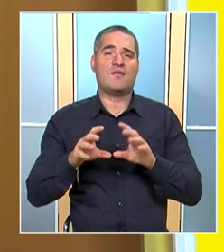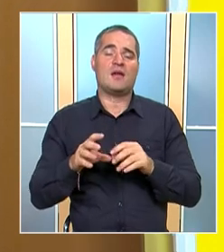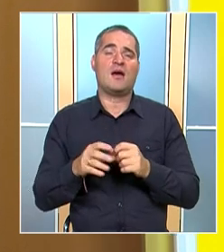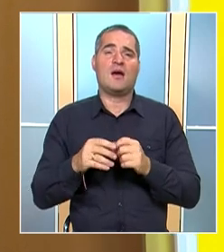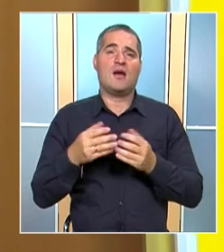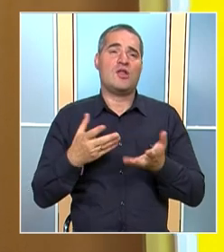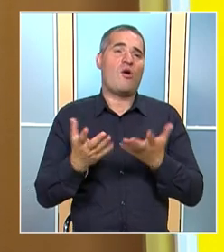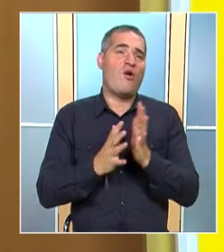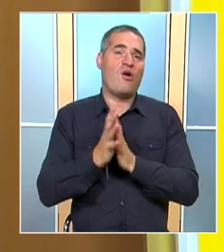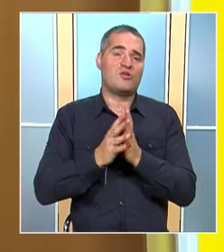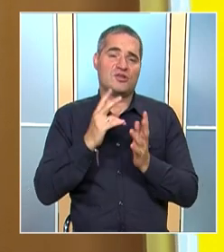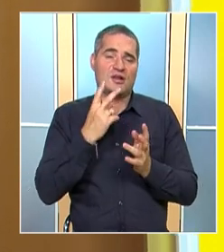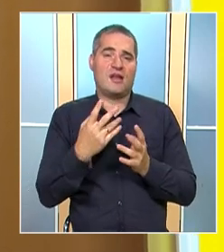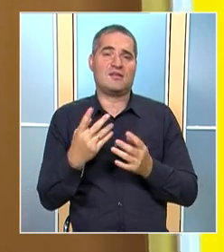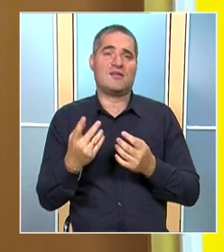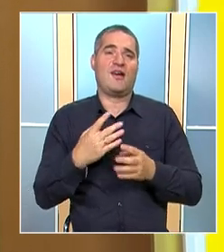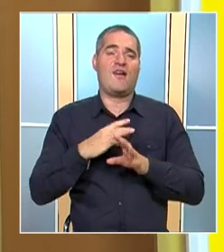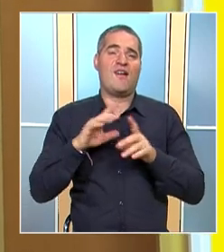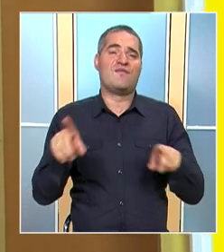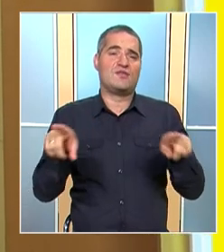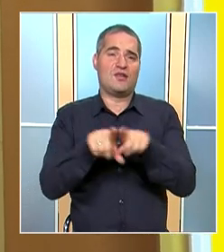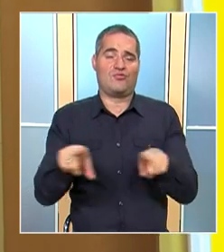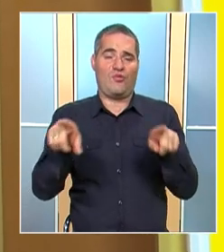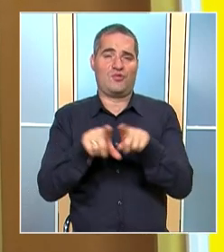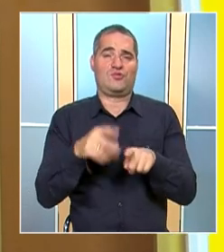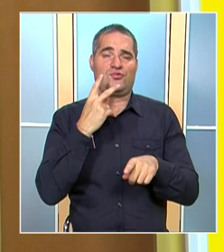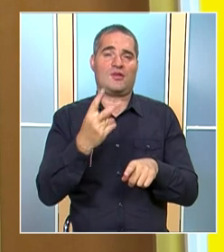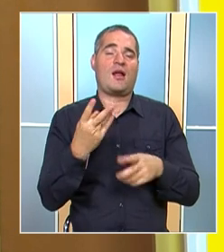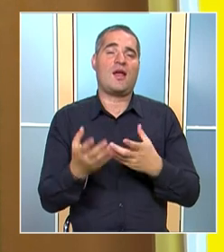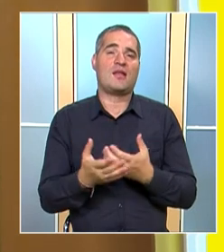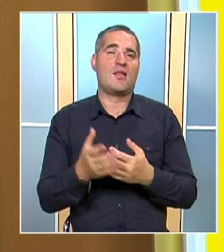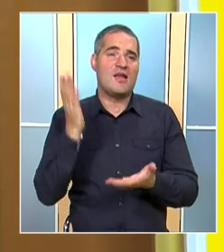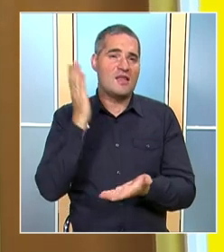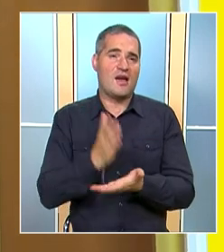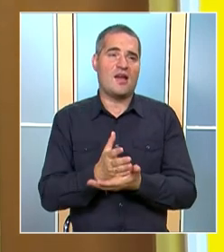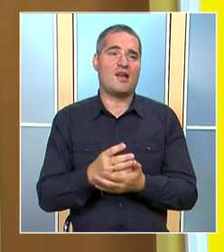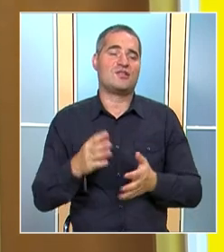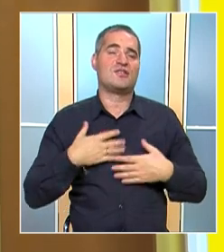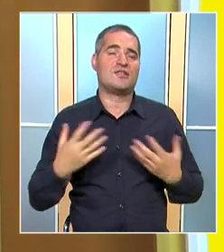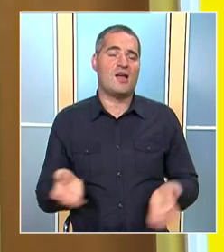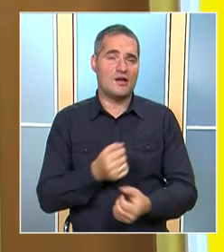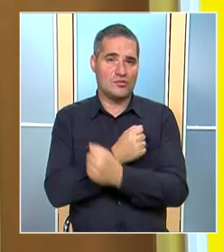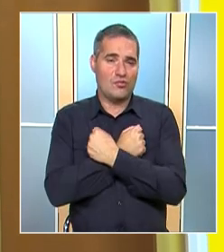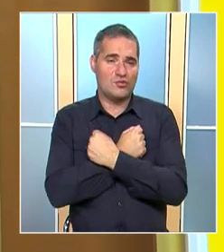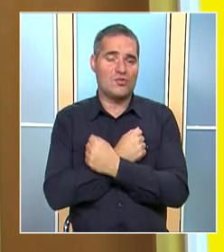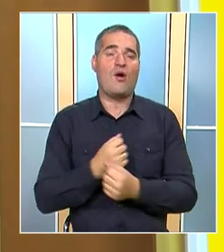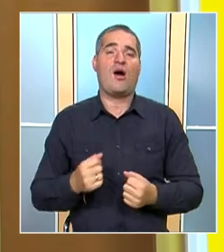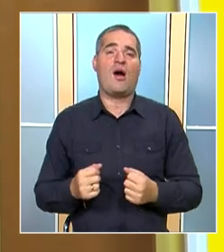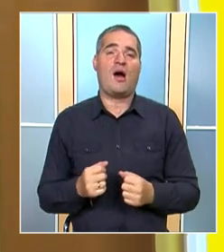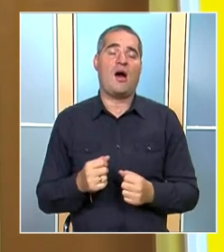предаването, то хората ще гледат все едно и също и накрая ще им стане скучно. А